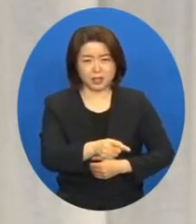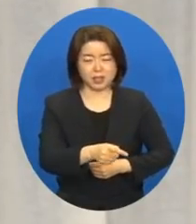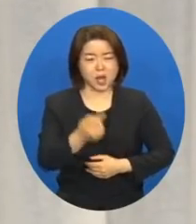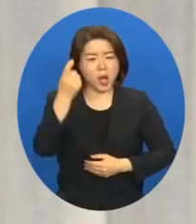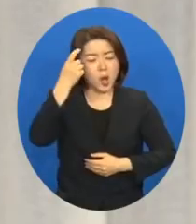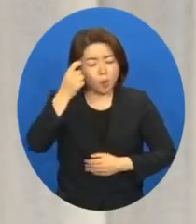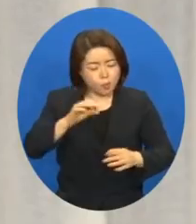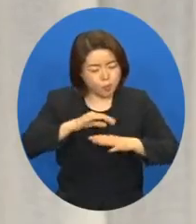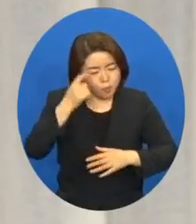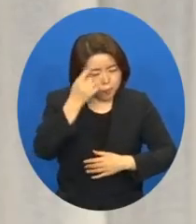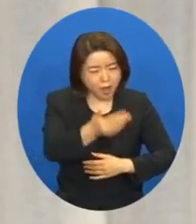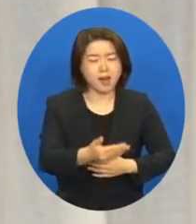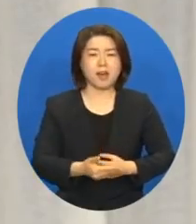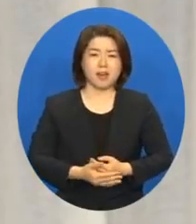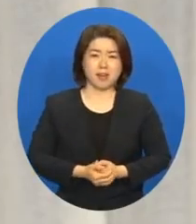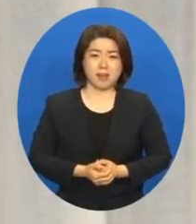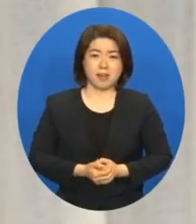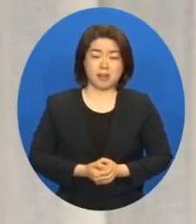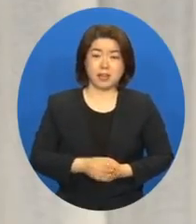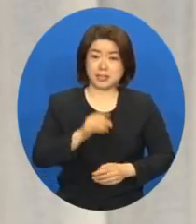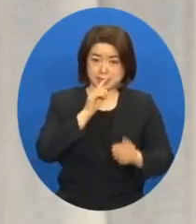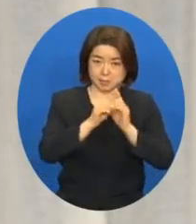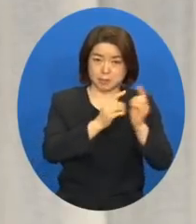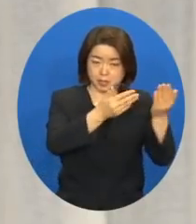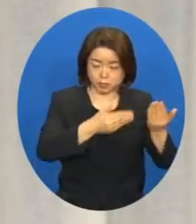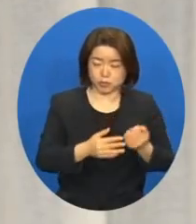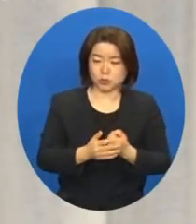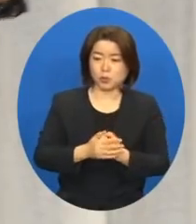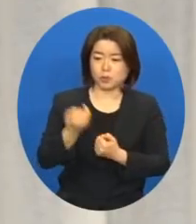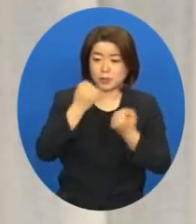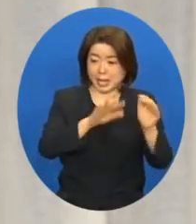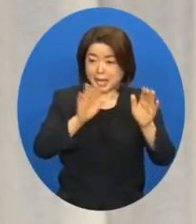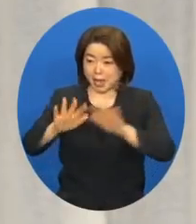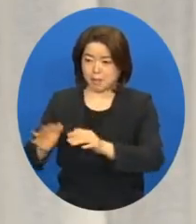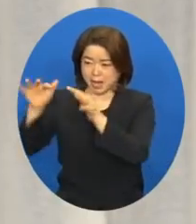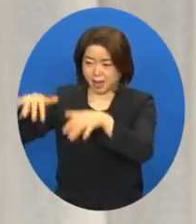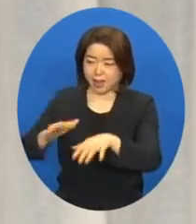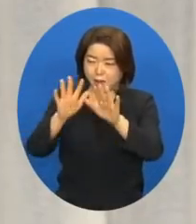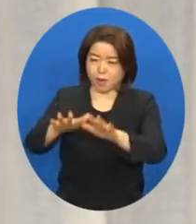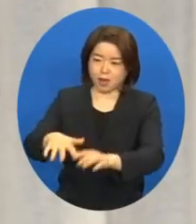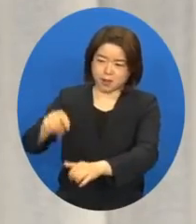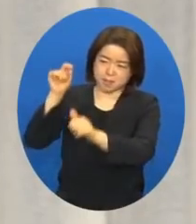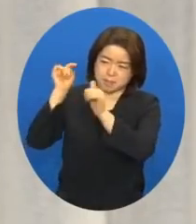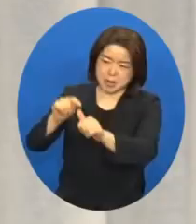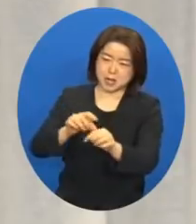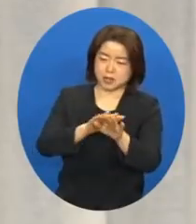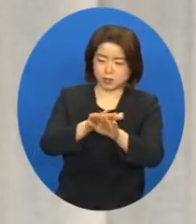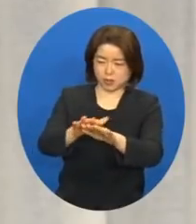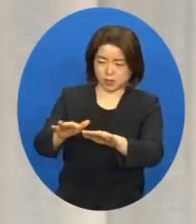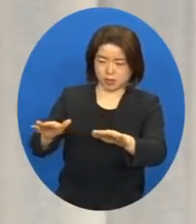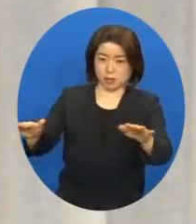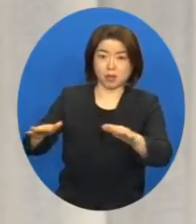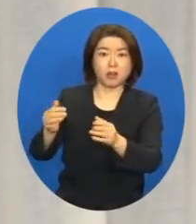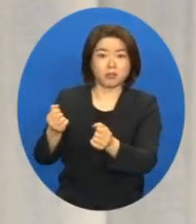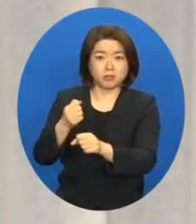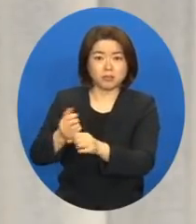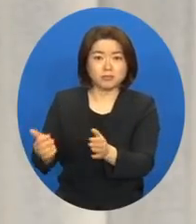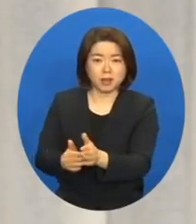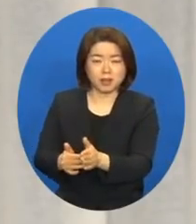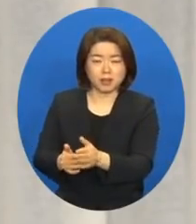두려워하느냐. 그러시고는 풍랑을 꾸짖어 잔잔하게 하십니다. 그 말씀을